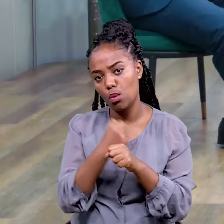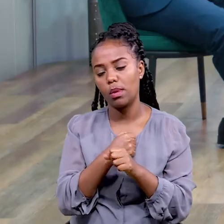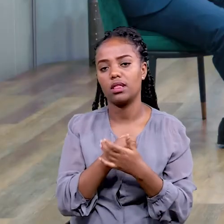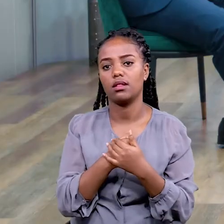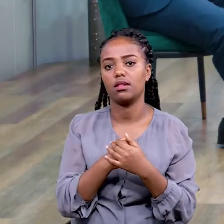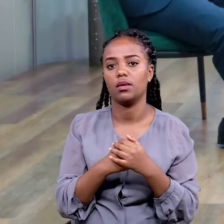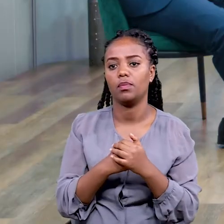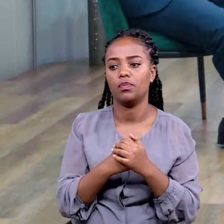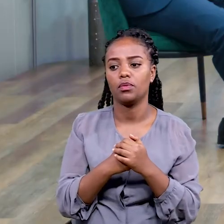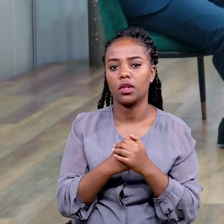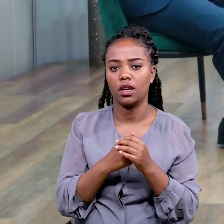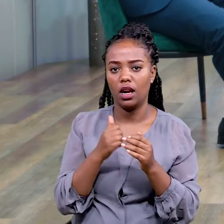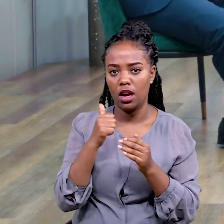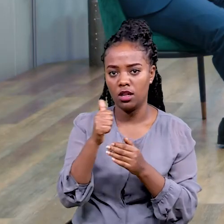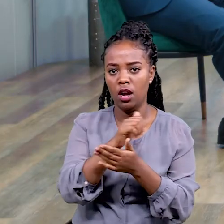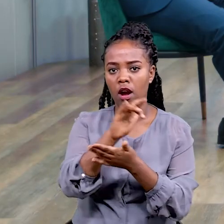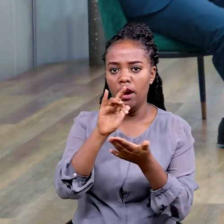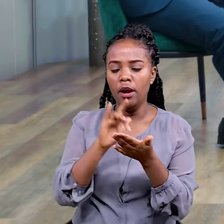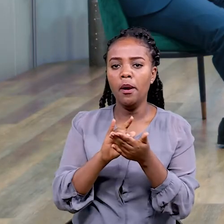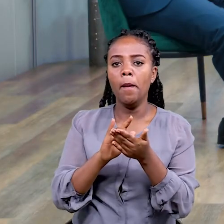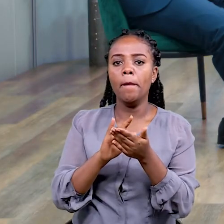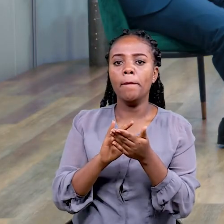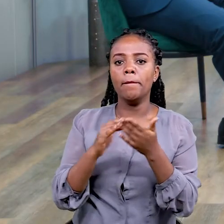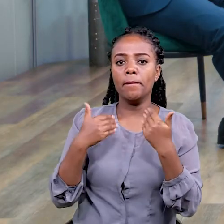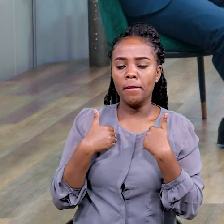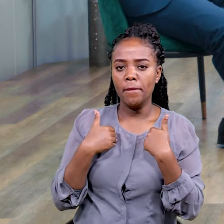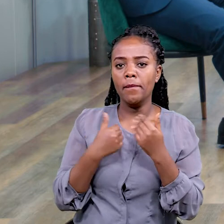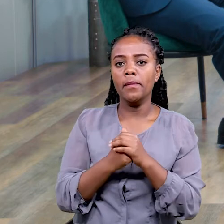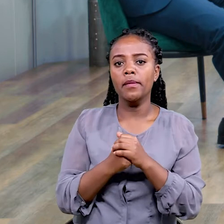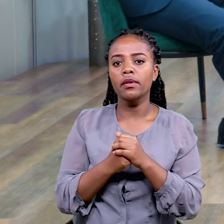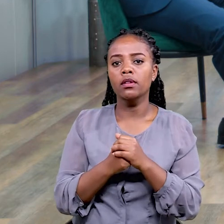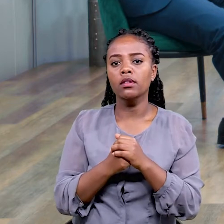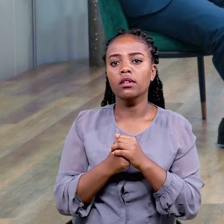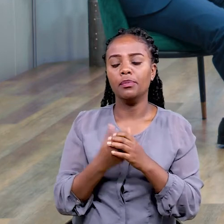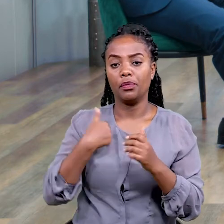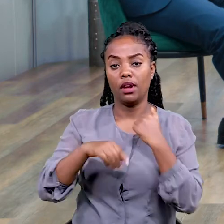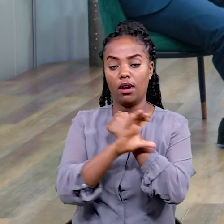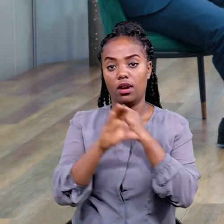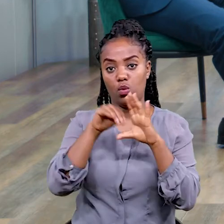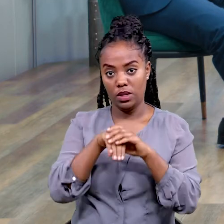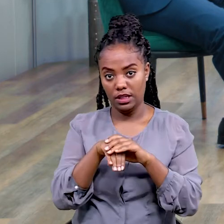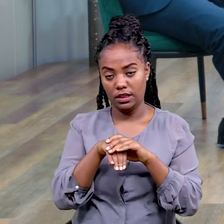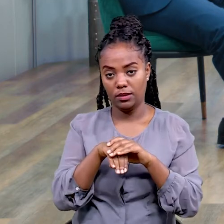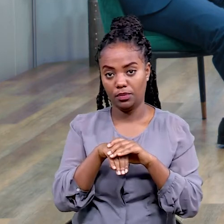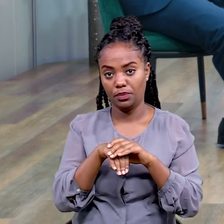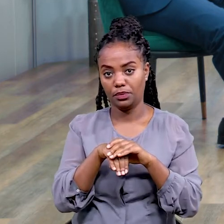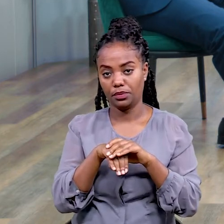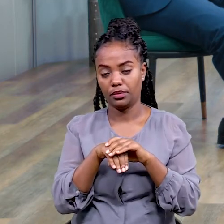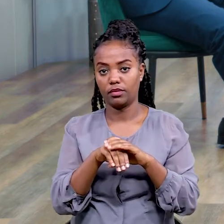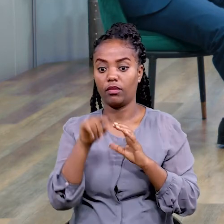የሚሰሩበት የራሳቸው ማዕከል ነው ያላቸው የሴቶች ውመን ፕሪዝን። እኛ ሀገር ውስጥ